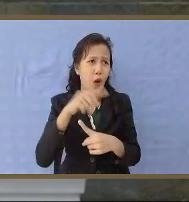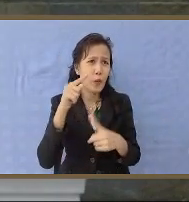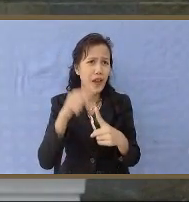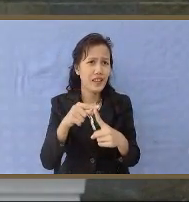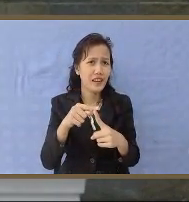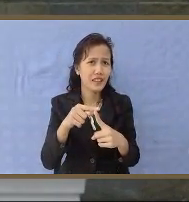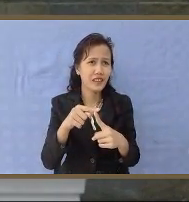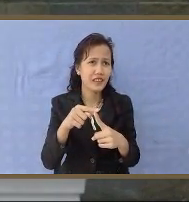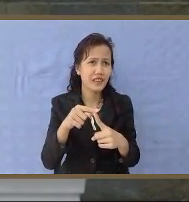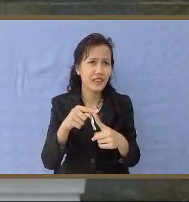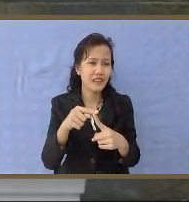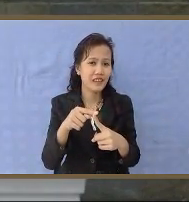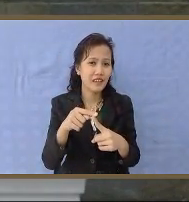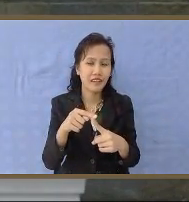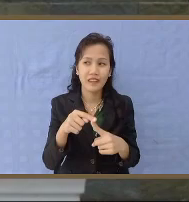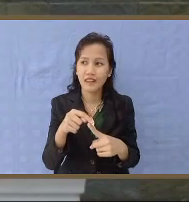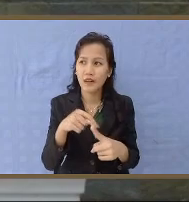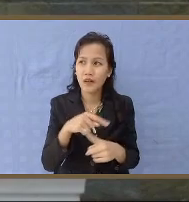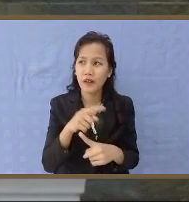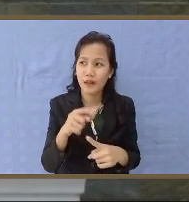Kainan natin ng